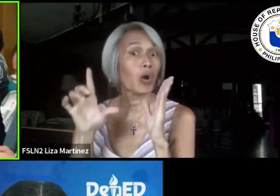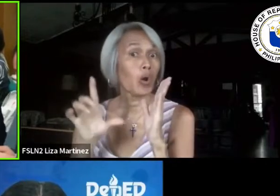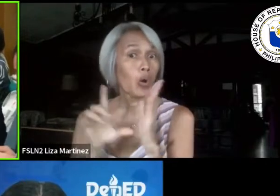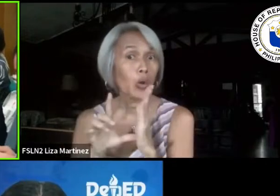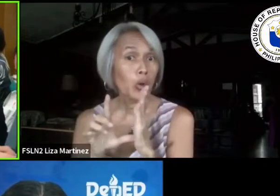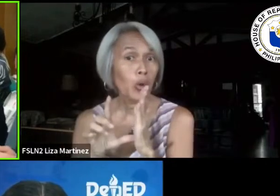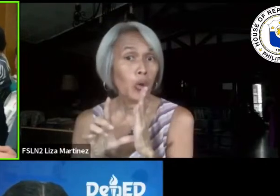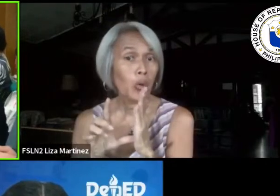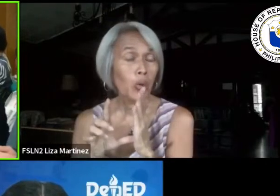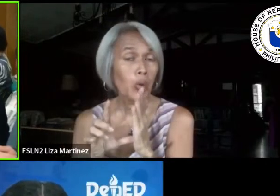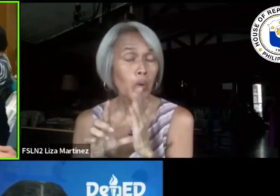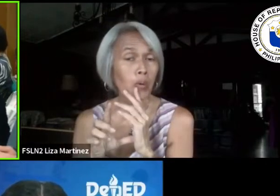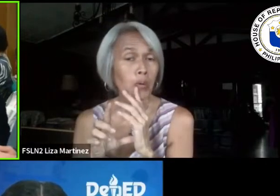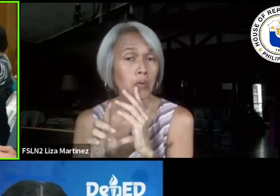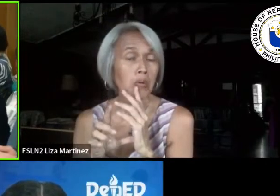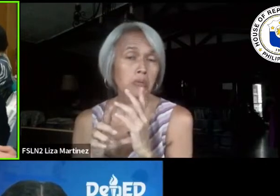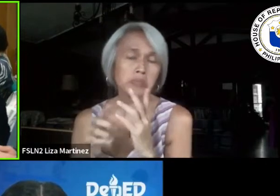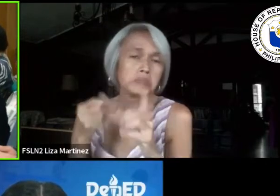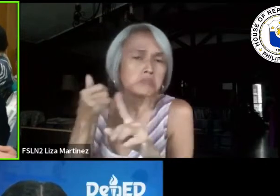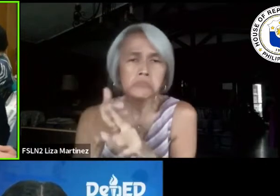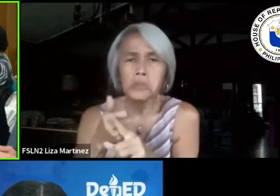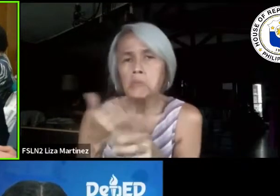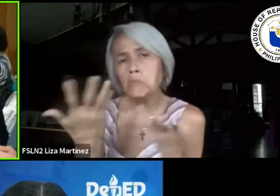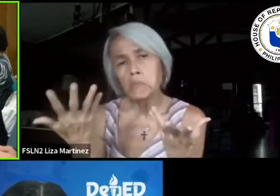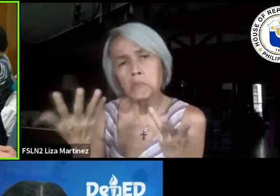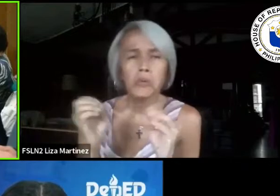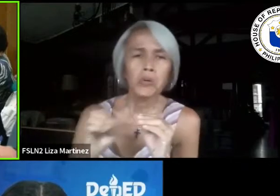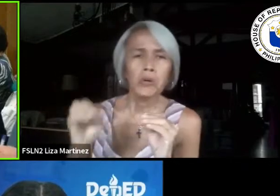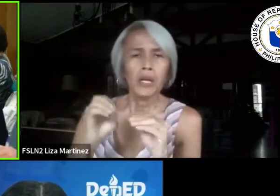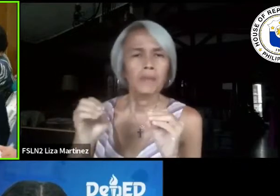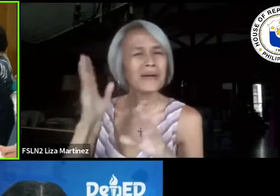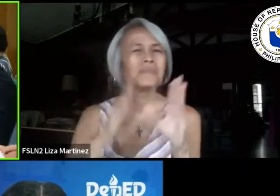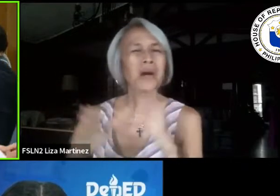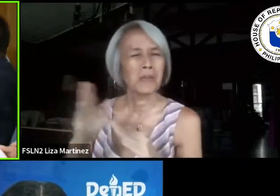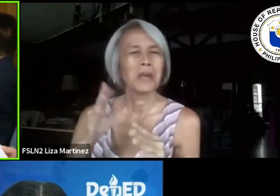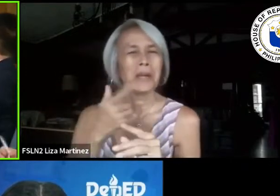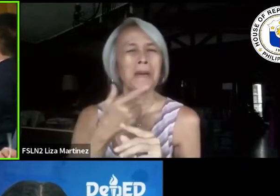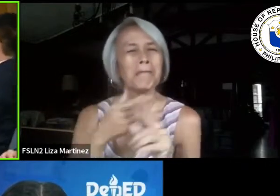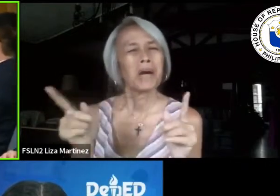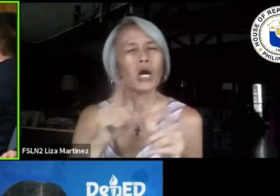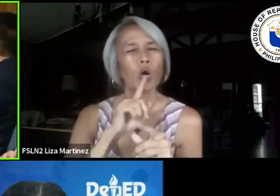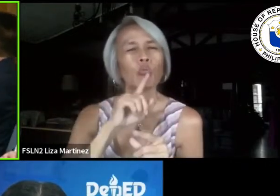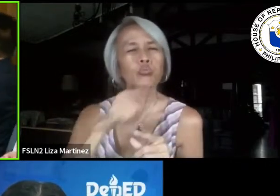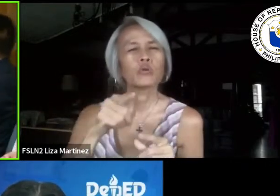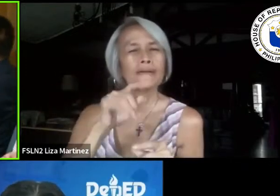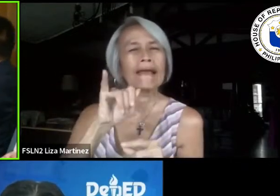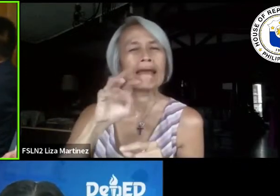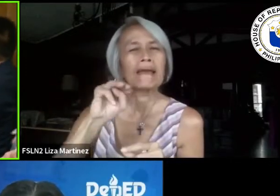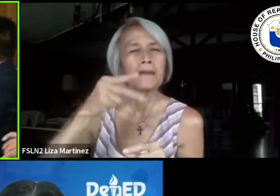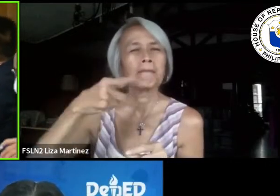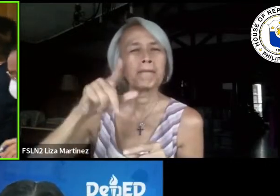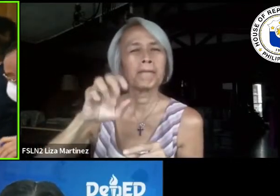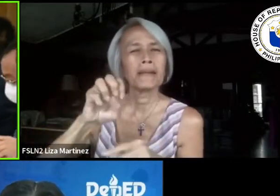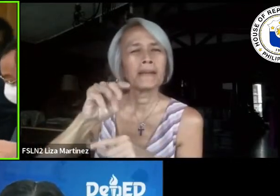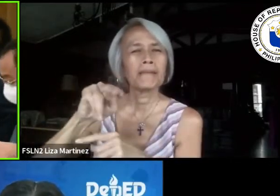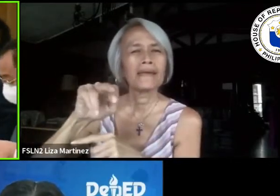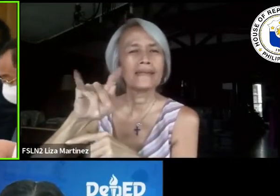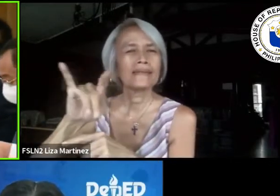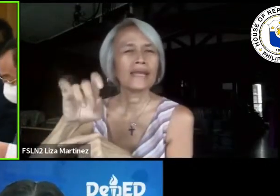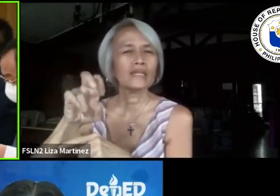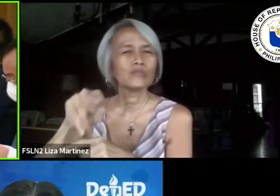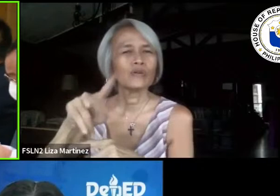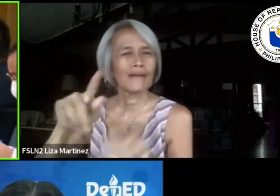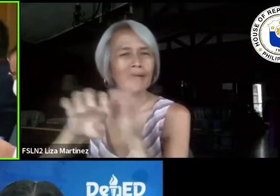walang problema doon eh. Sa nakita natin yung implementation. So, napakahalaga, Mr. Chair, yung talagang language